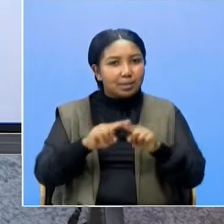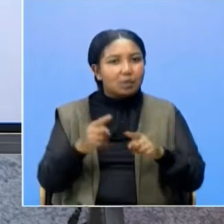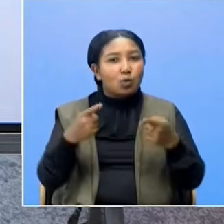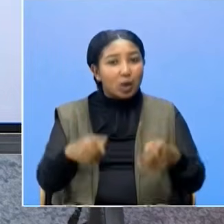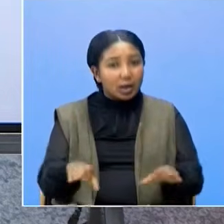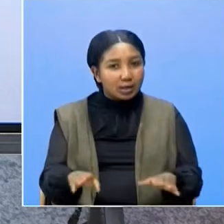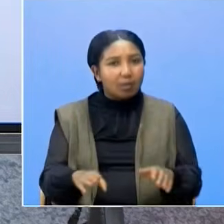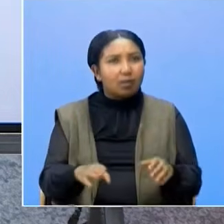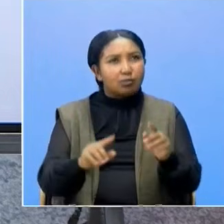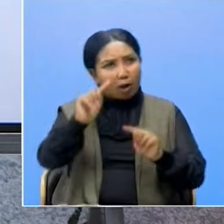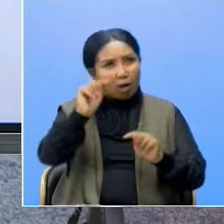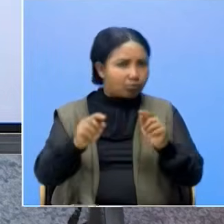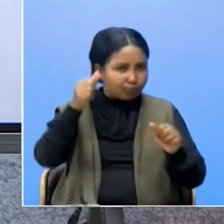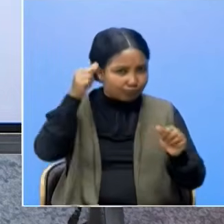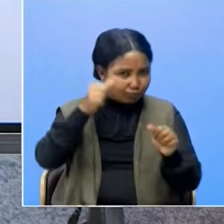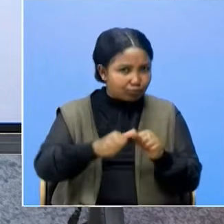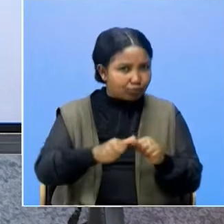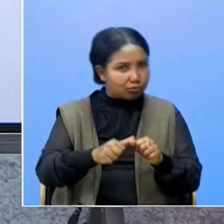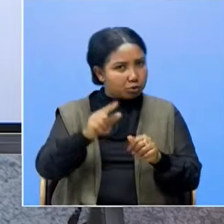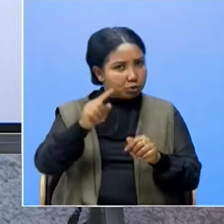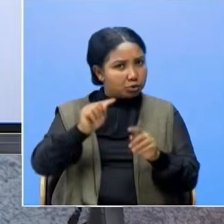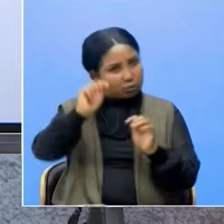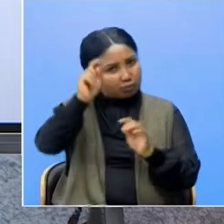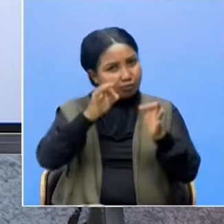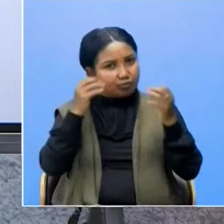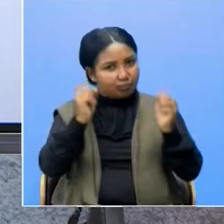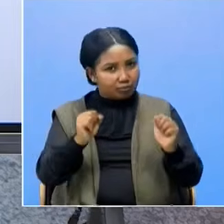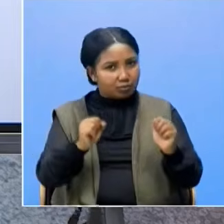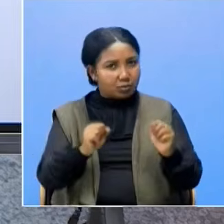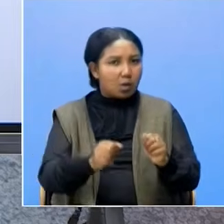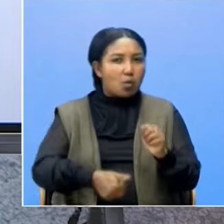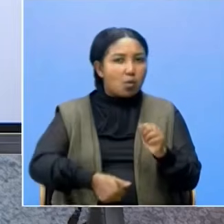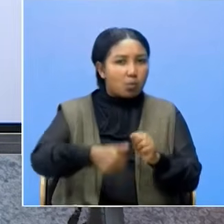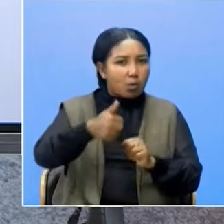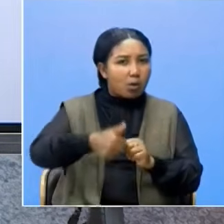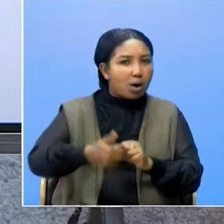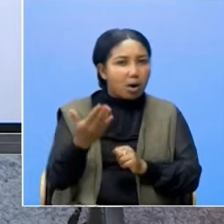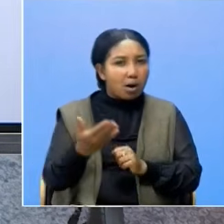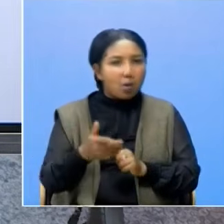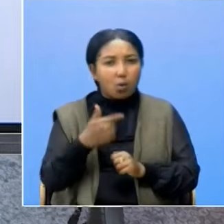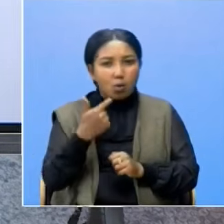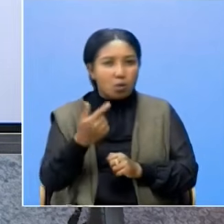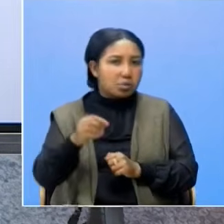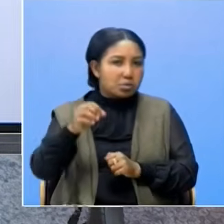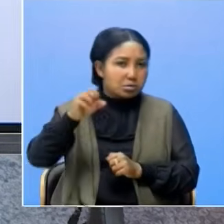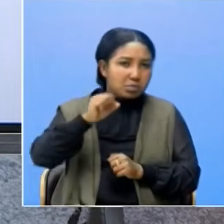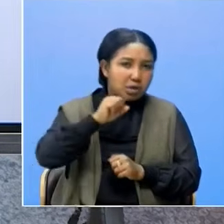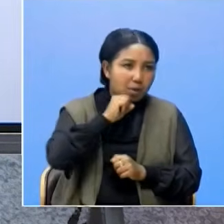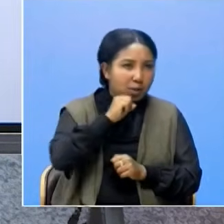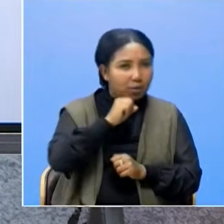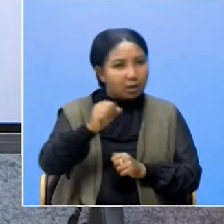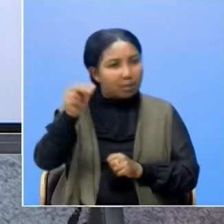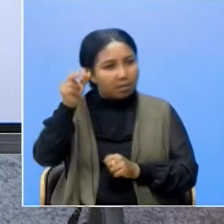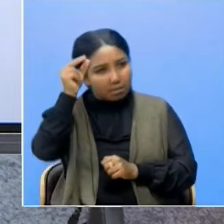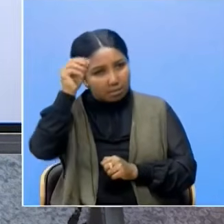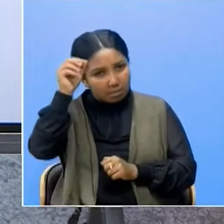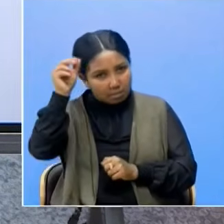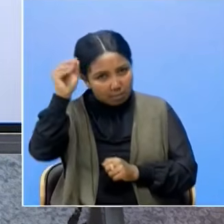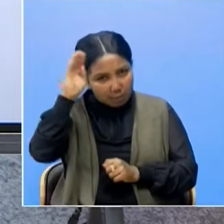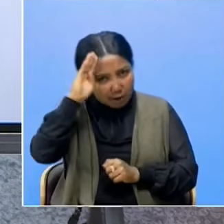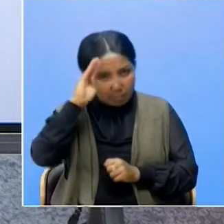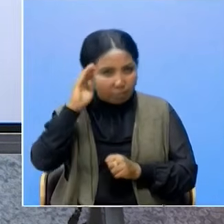even remember the story. I can tell you the story. The main characters are, yes, ሰብለ ወንጌል and በዛብህ.